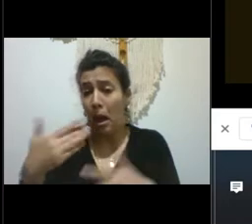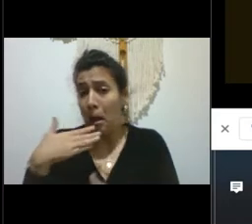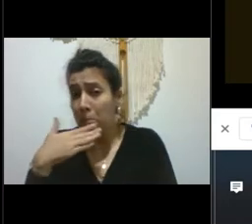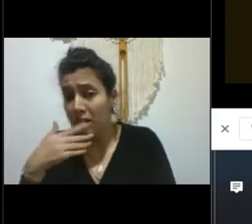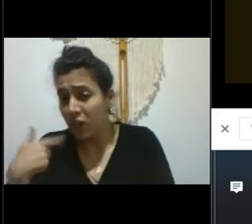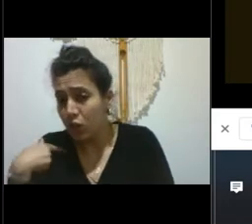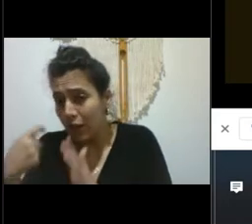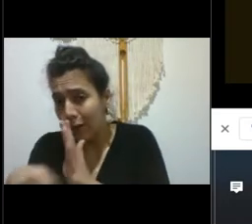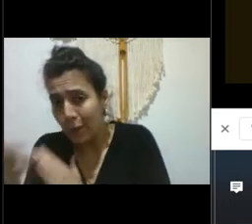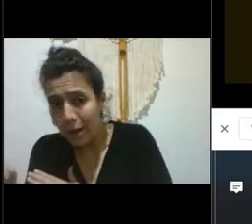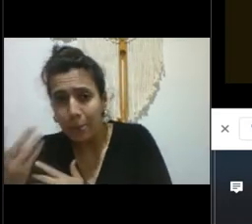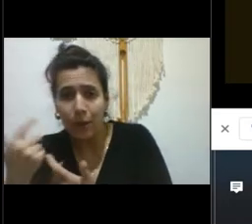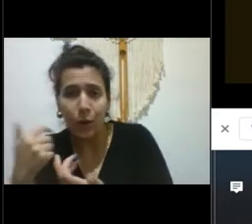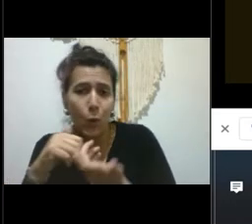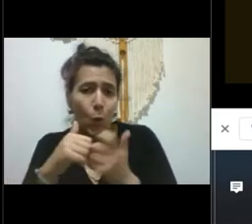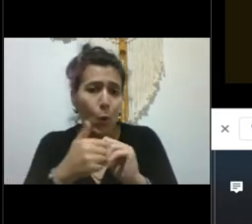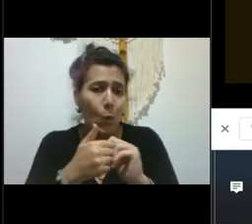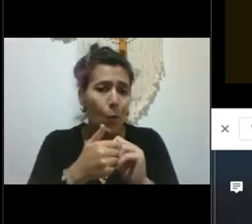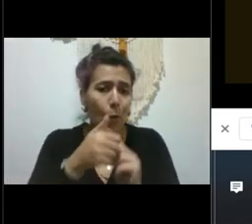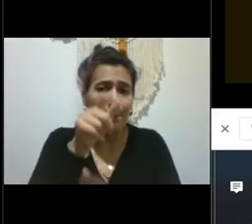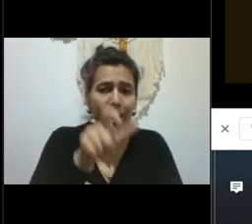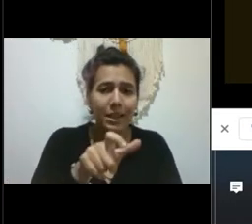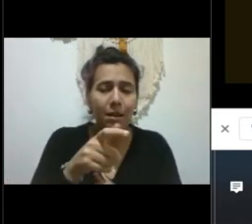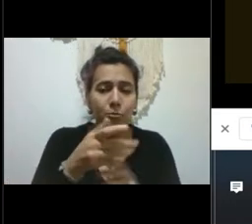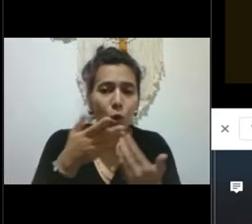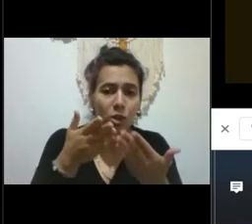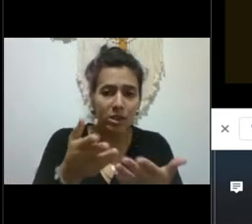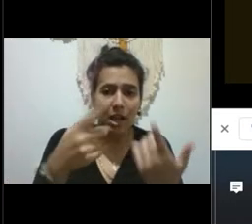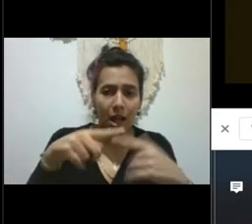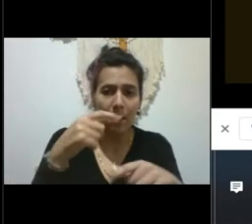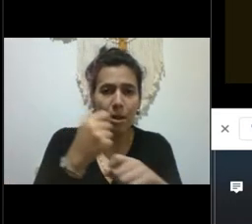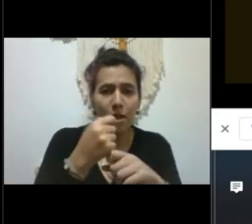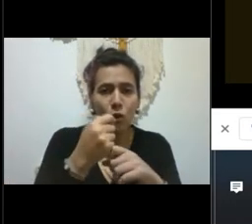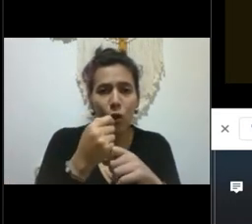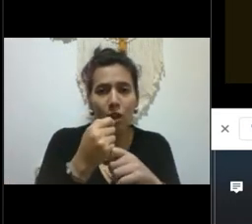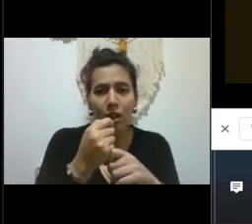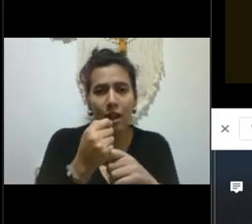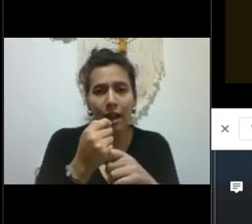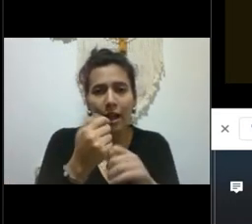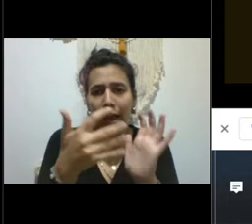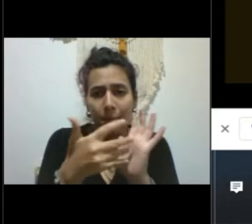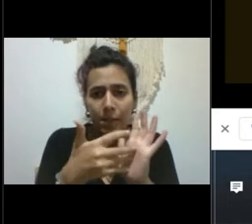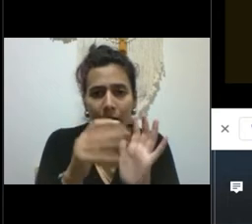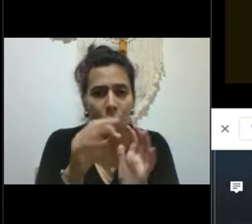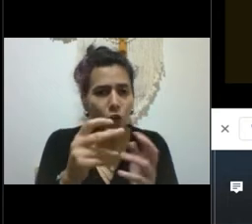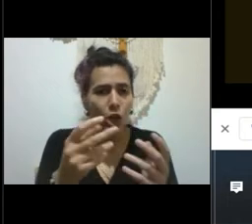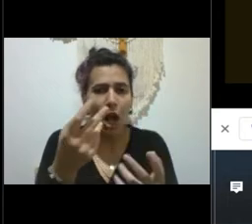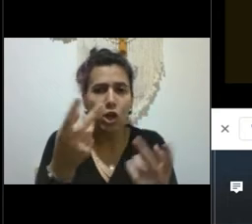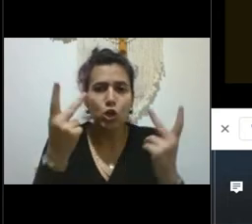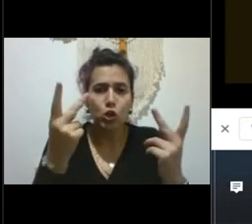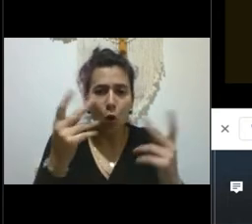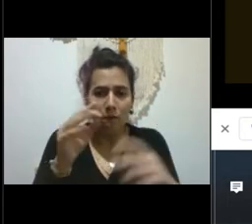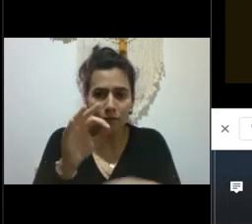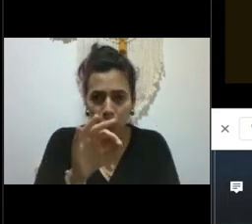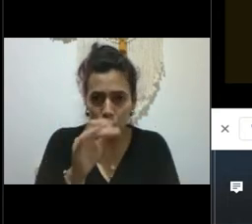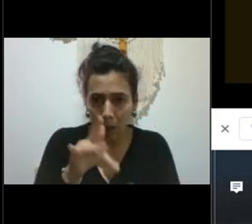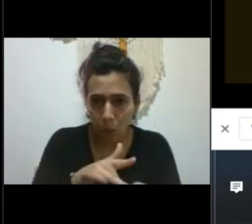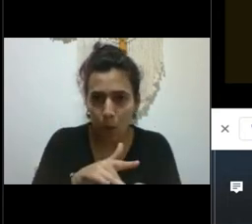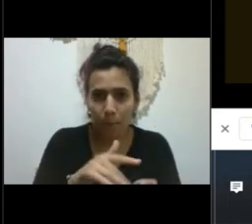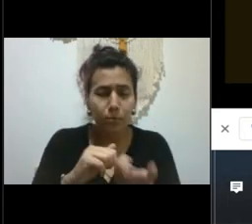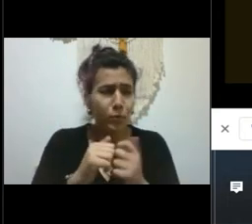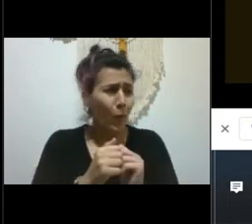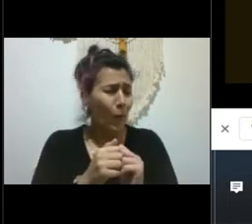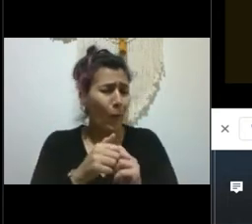אדם שיעזור לכם לעשות הערכת השווי, סליחה, אפרייזל, או שעכשיו האנשים שתביאו לשיפוט, שזה בכלל כאילו לעבוד